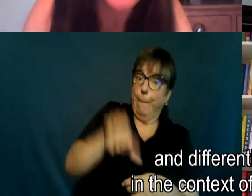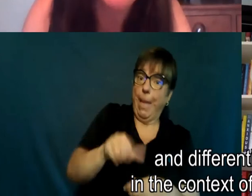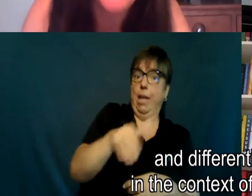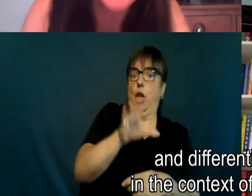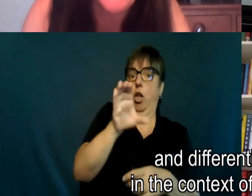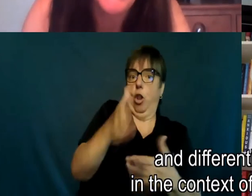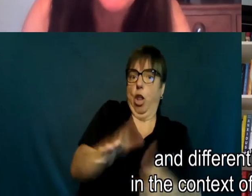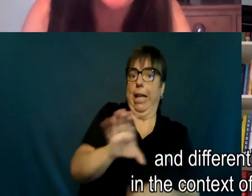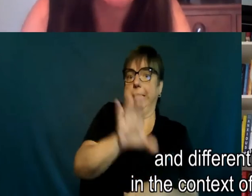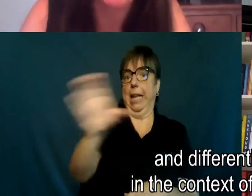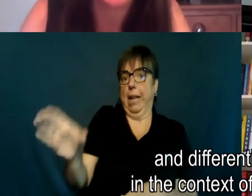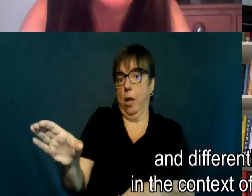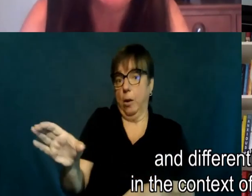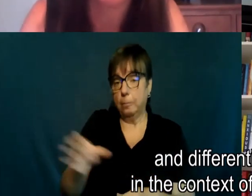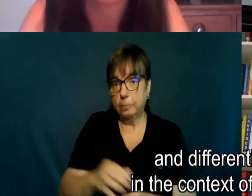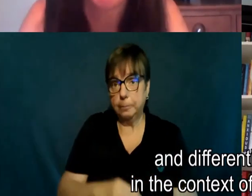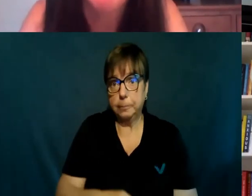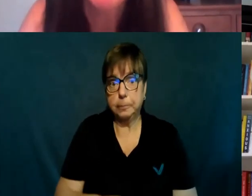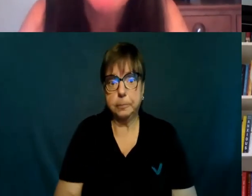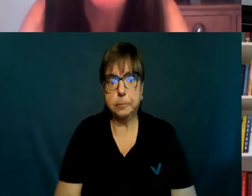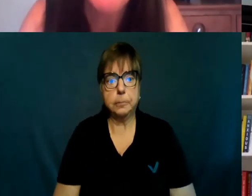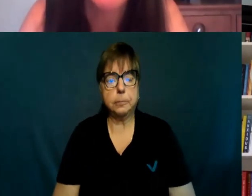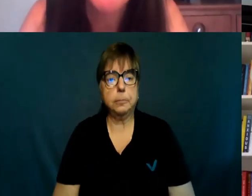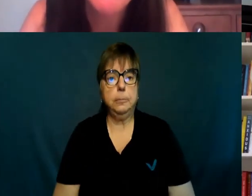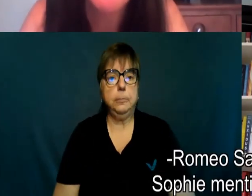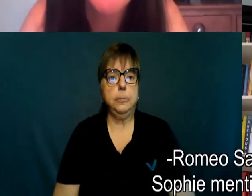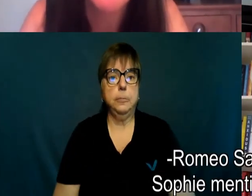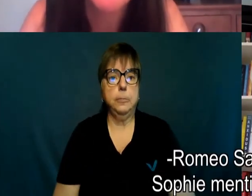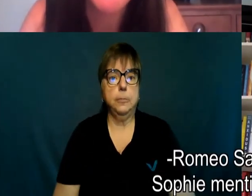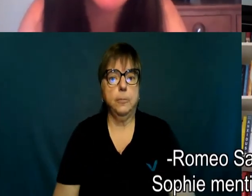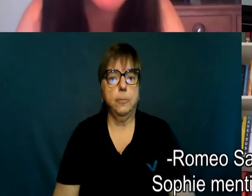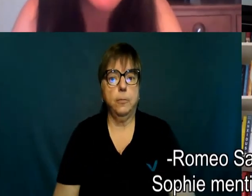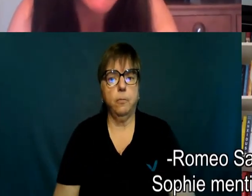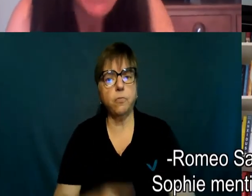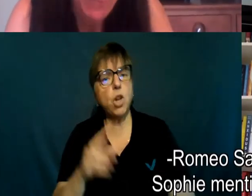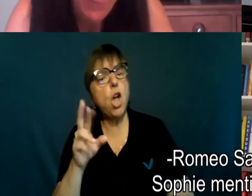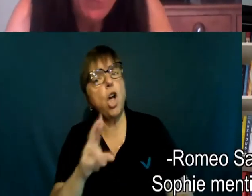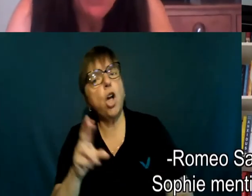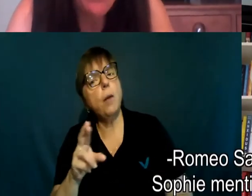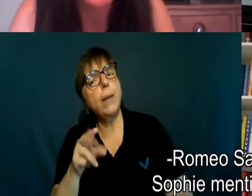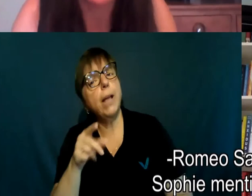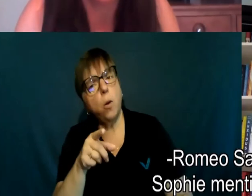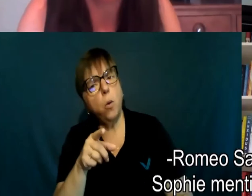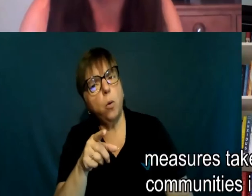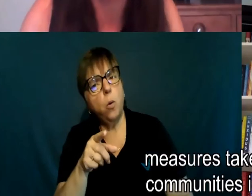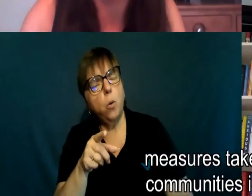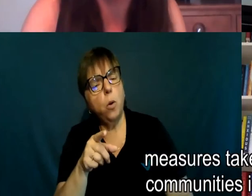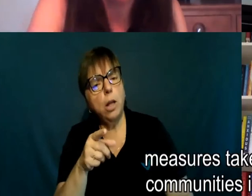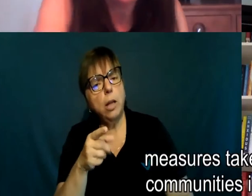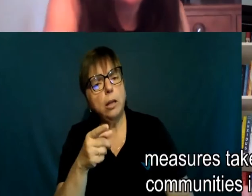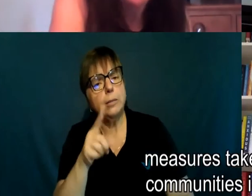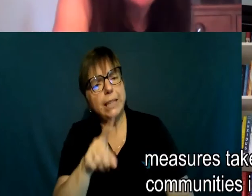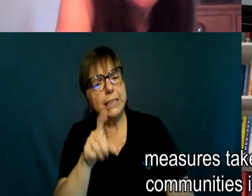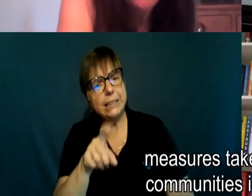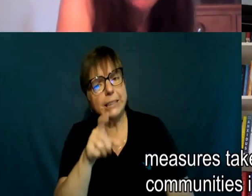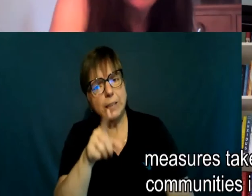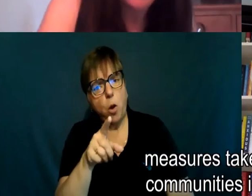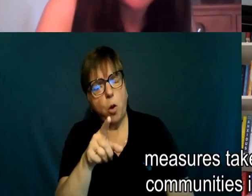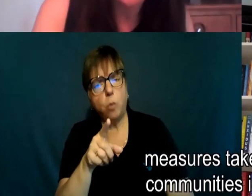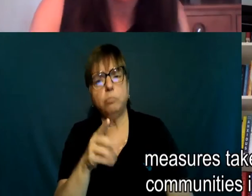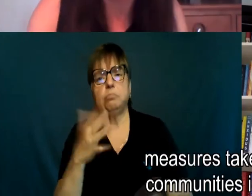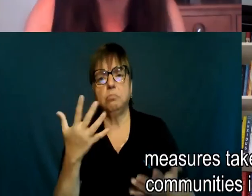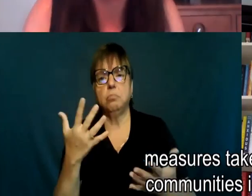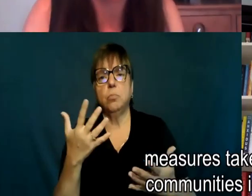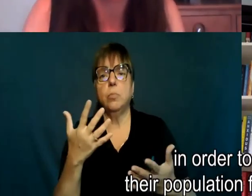risques différenciés face à des pandémies. Roméo Salanache, suffit à mentionner ici plusieurs décisions qui ont été